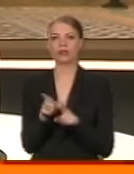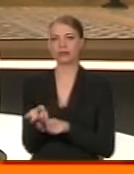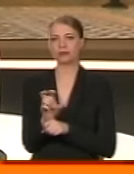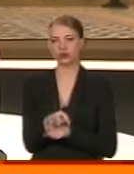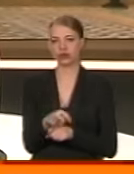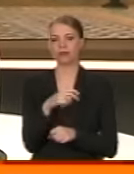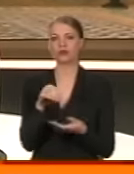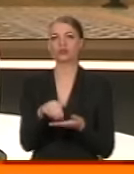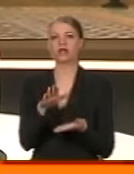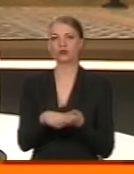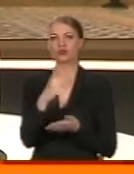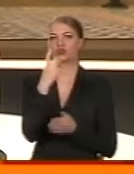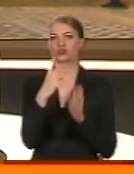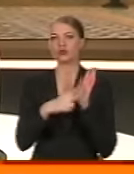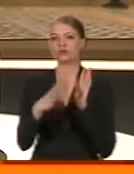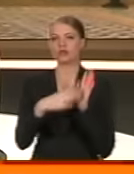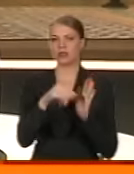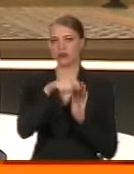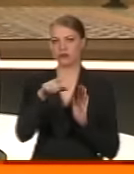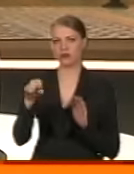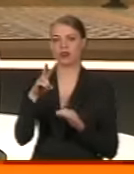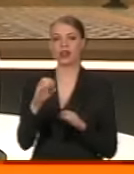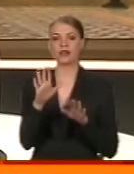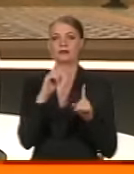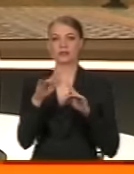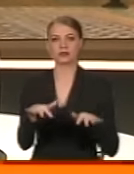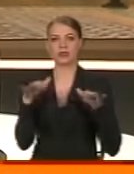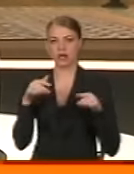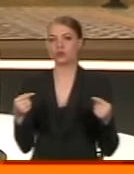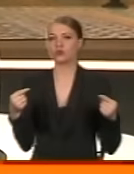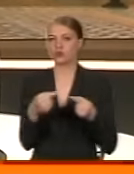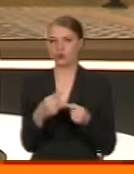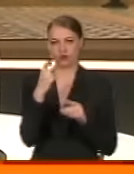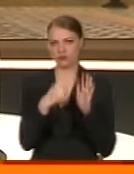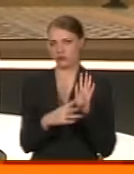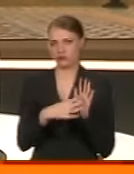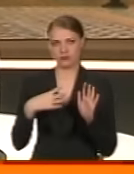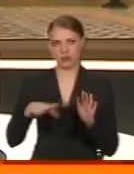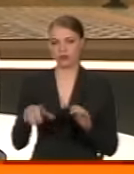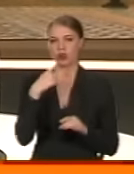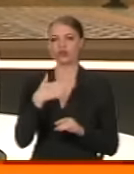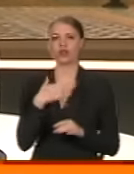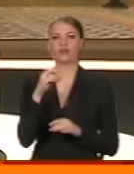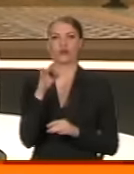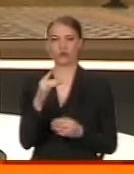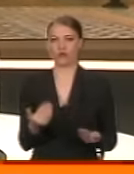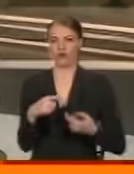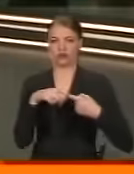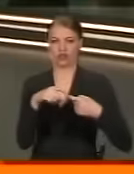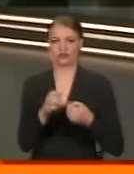прийшли. Зареєструвалося 179 депутатів, але в сесійній залі їх точно стільки не було, каже наша Євгенія Токар, вона з нами